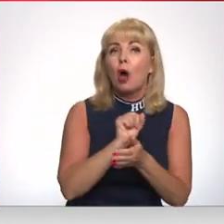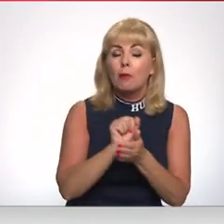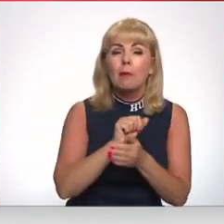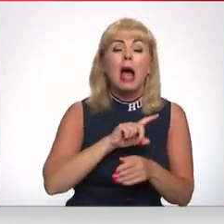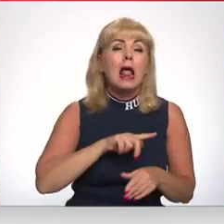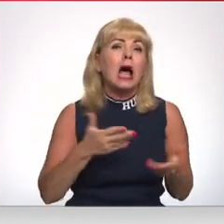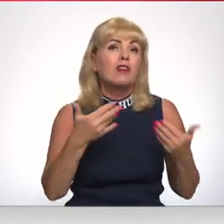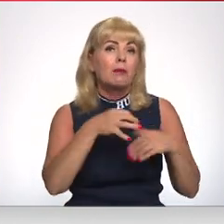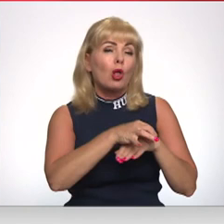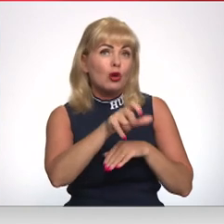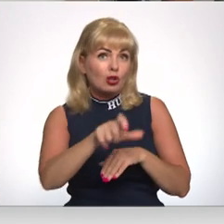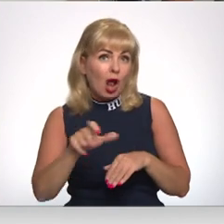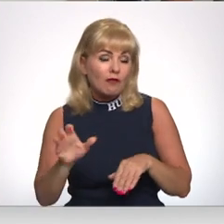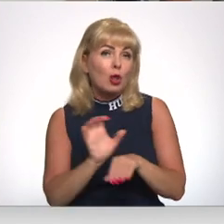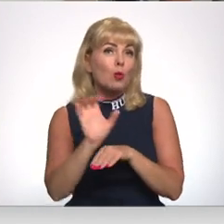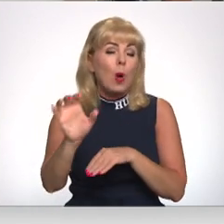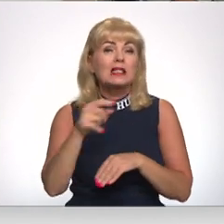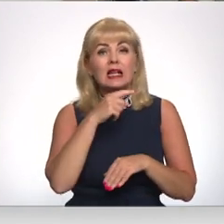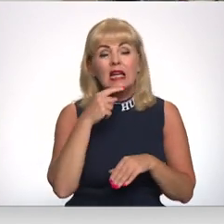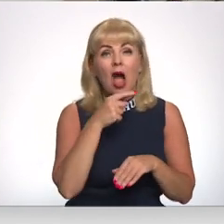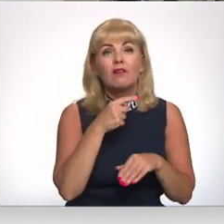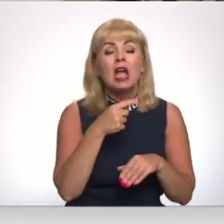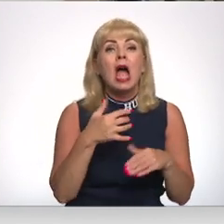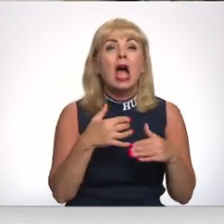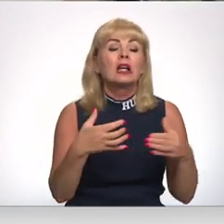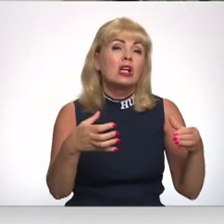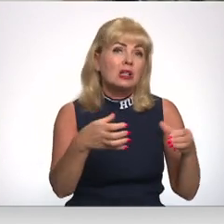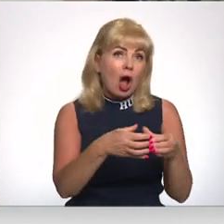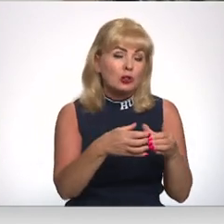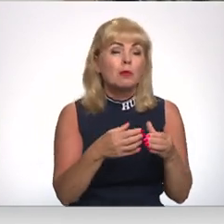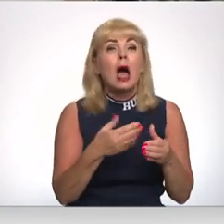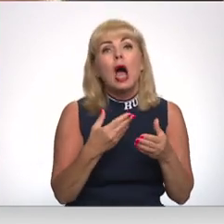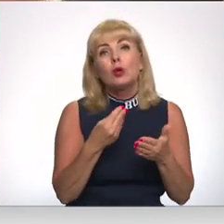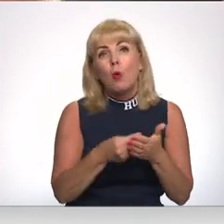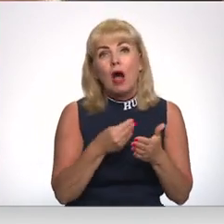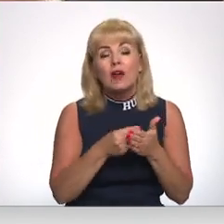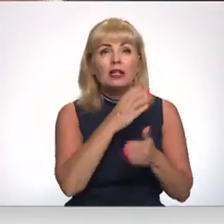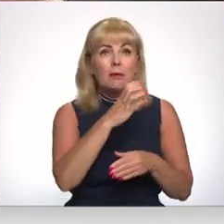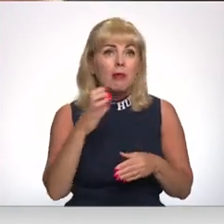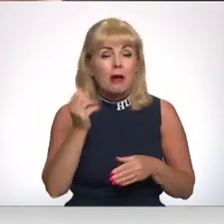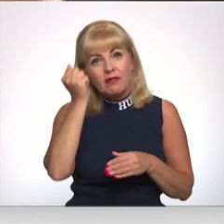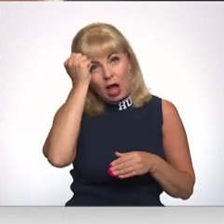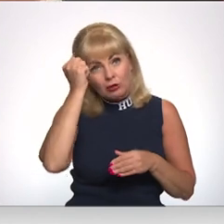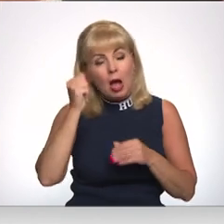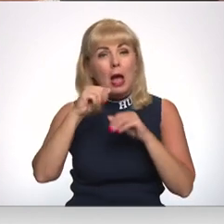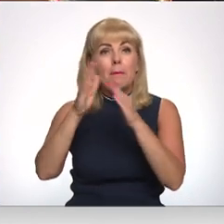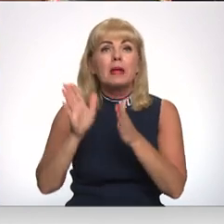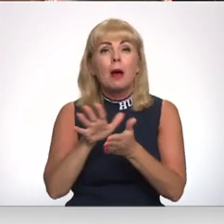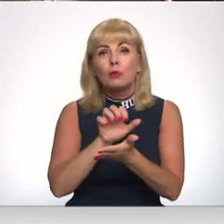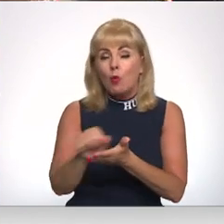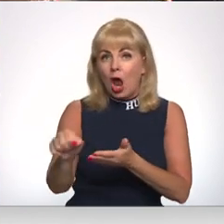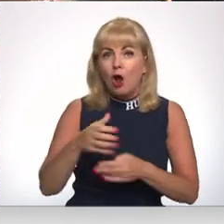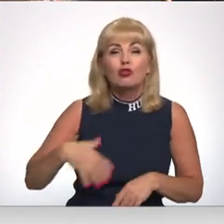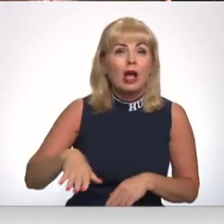represēto apvienību nosodīja Krievijas karu Ukrainā, un atzinīgi novērtēja padomju armijai veltīto pieminekļu nojaukšanu visā